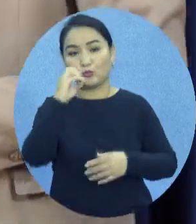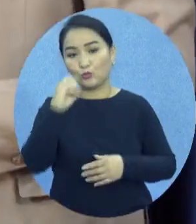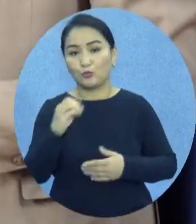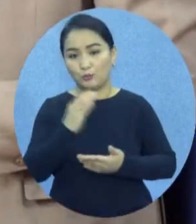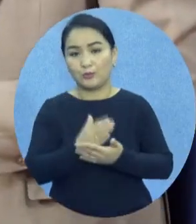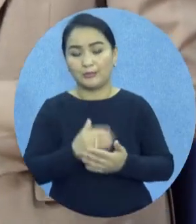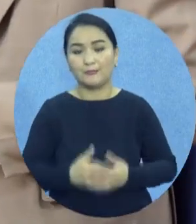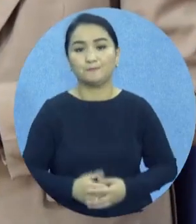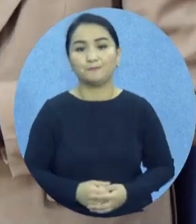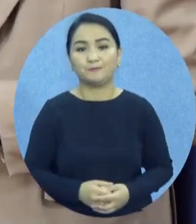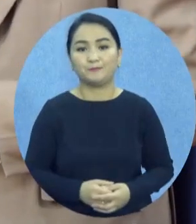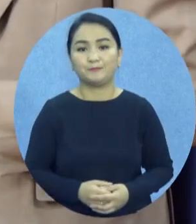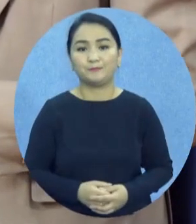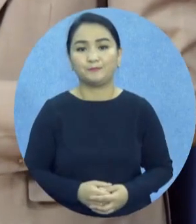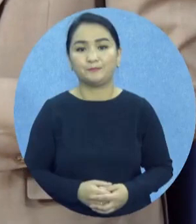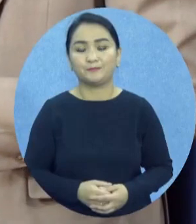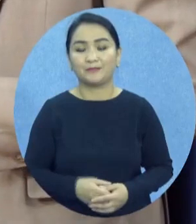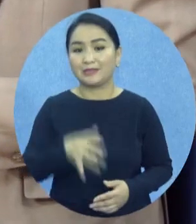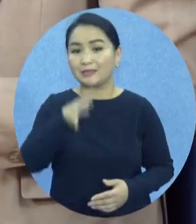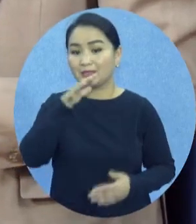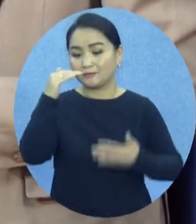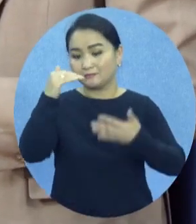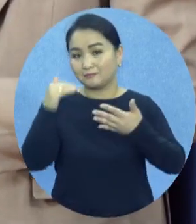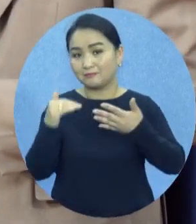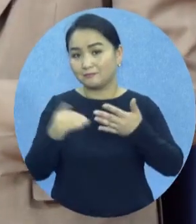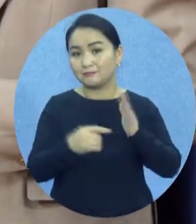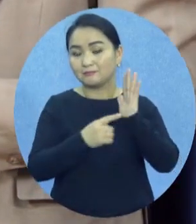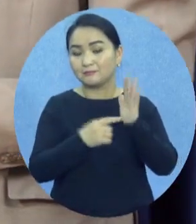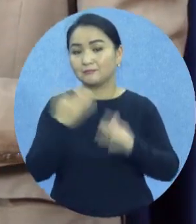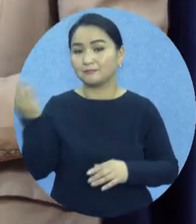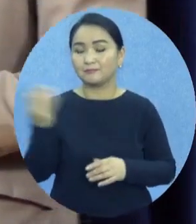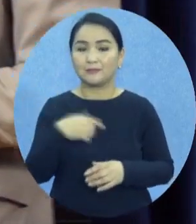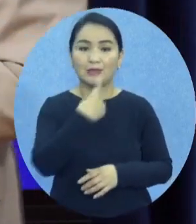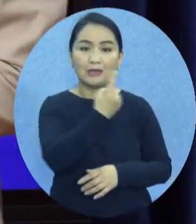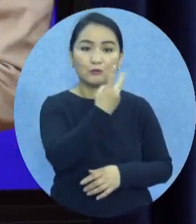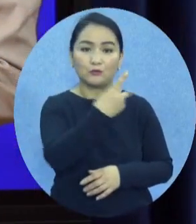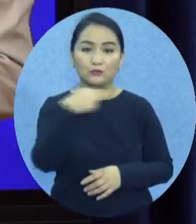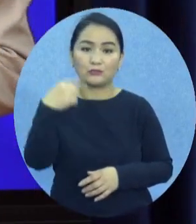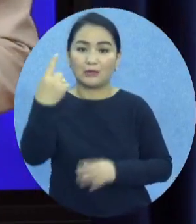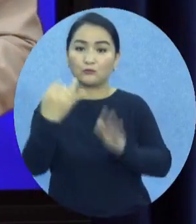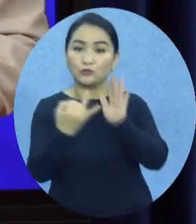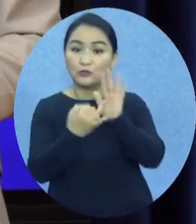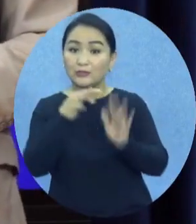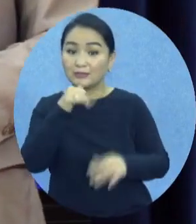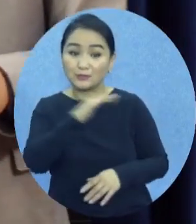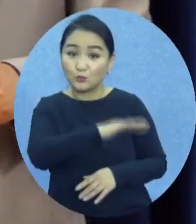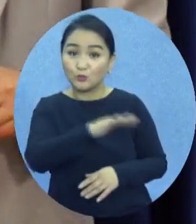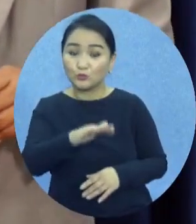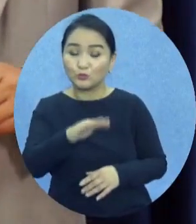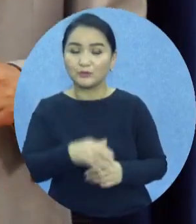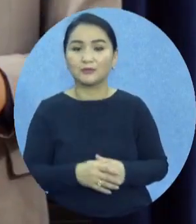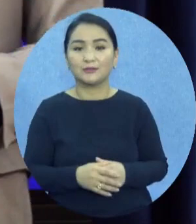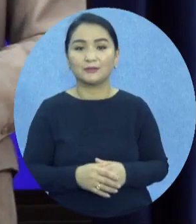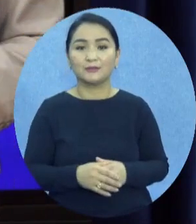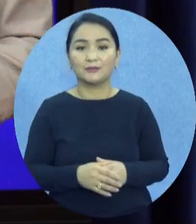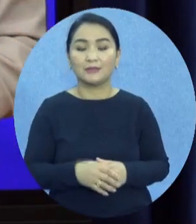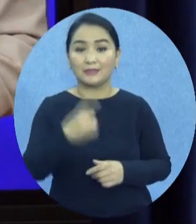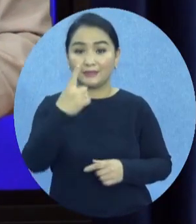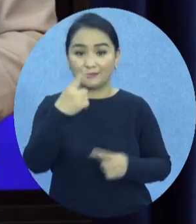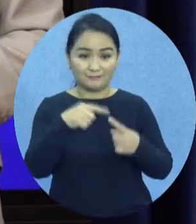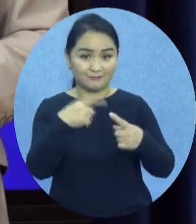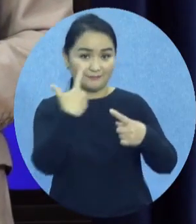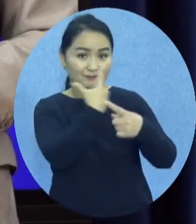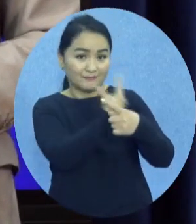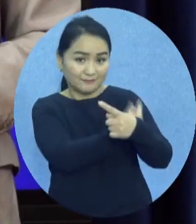За насны бүлгээр наваад үзэх юм бол энд харагдаж байна. За 12-аас 17 насны хүүхдүүд бол нэгдүгээр тунгаа тариулсан хүүхдүүд энэ өдрүүдэд